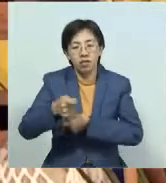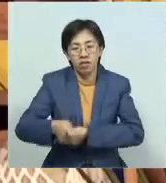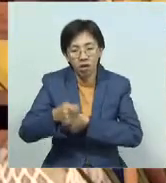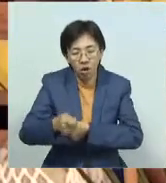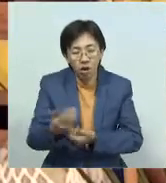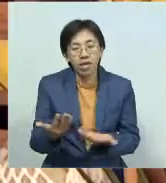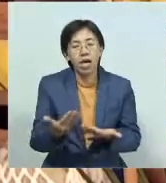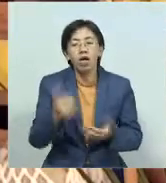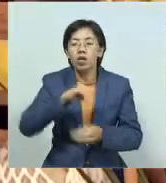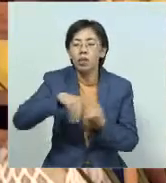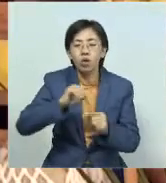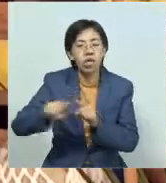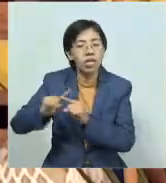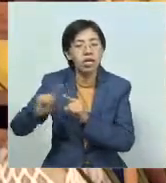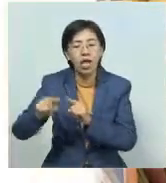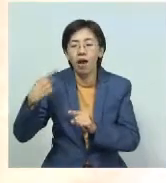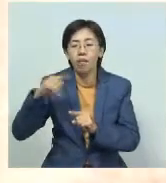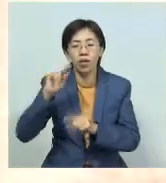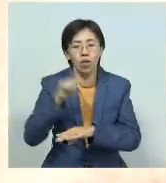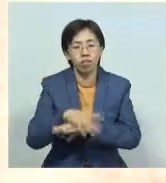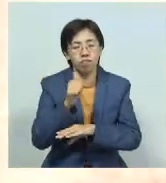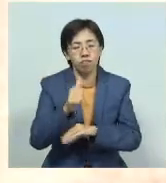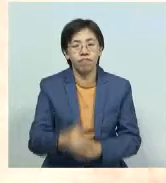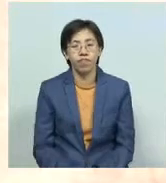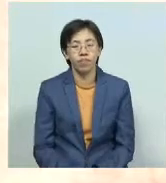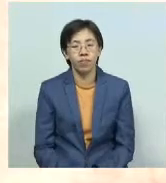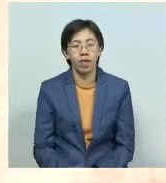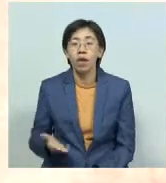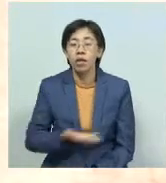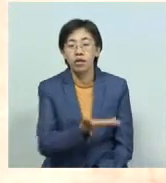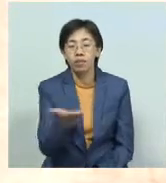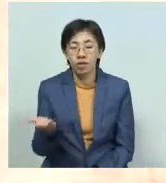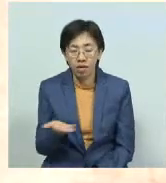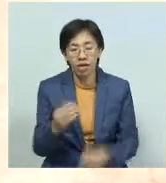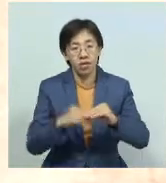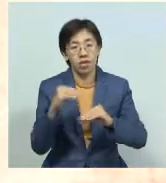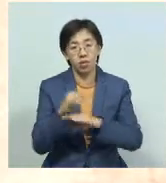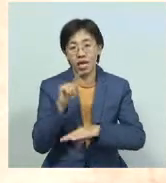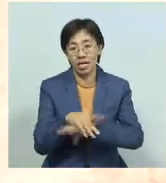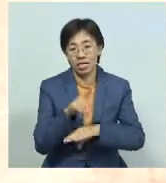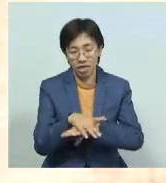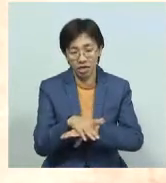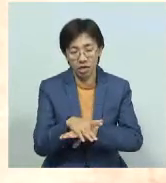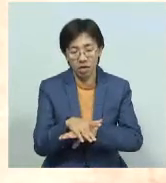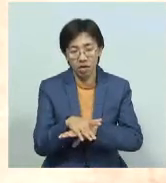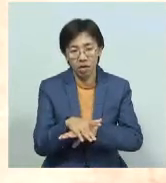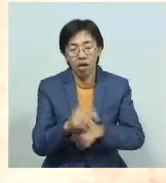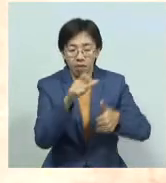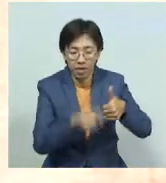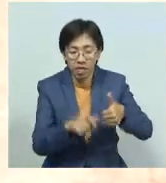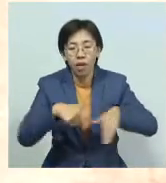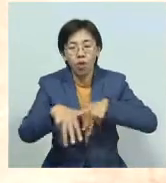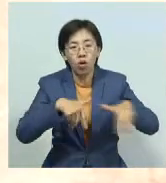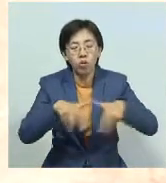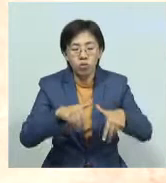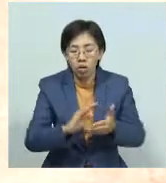ผู้ประกอบการในชุมชนทุกคนใช้ประโยชน์หมด คุณผู้ชมคะการเข้ามาของโครงการเน็ตประชารัฐรวมถึงพฤติกรรมของผู้บริโภค